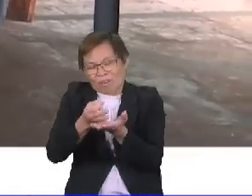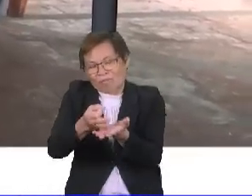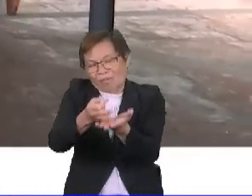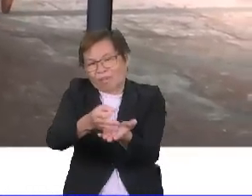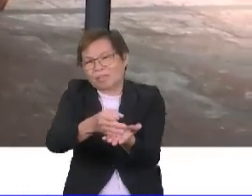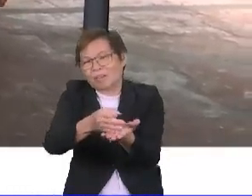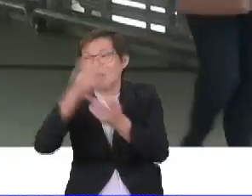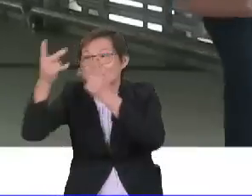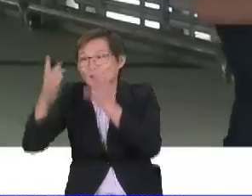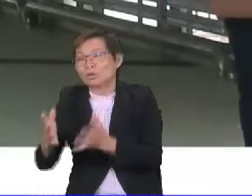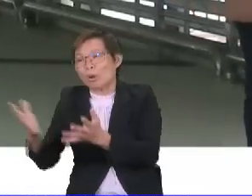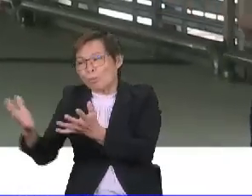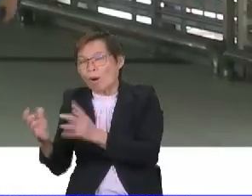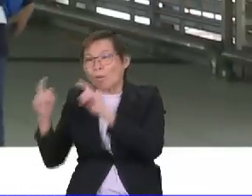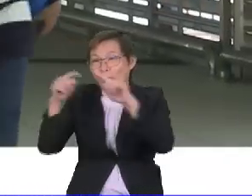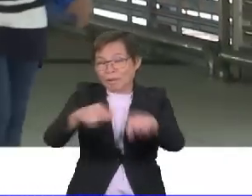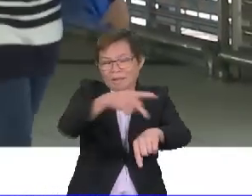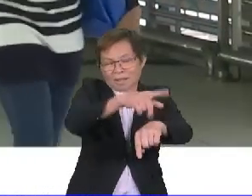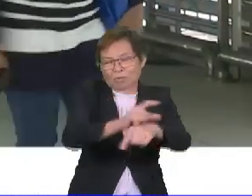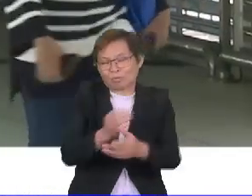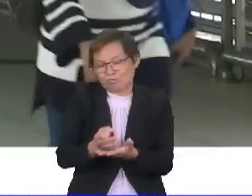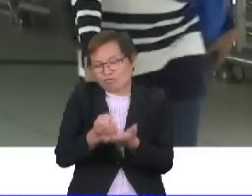utama pada Tanjung yang ingin masuk